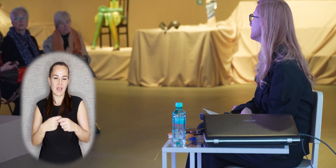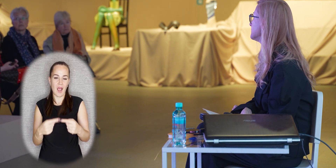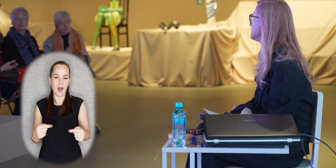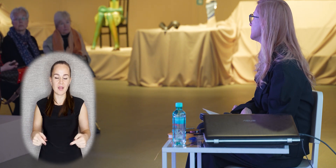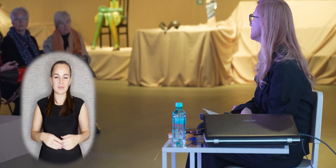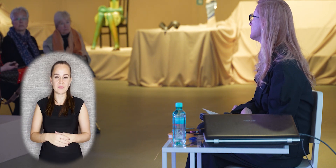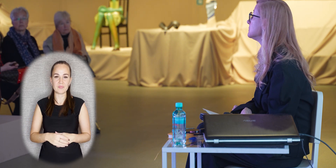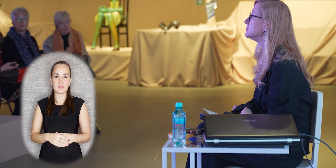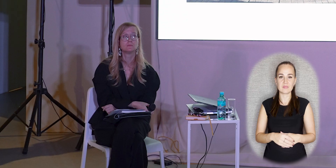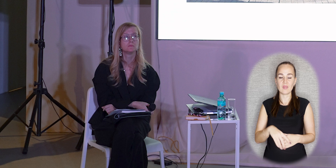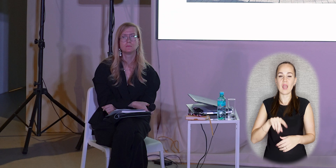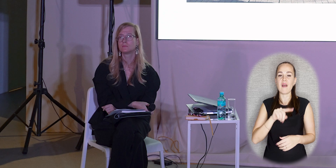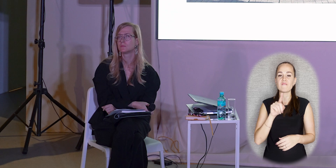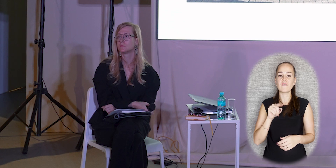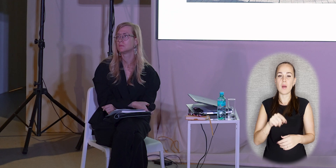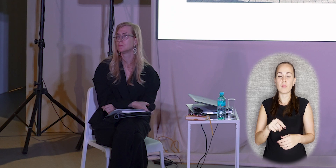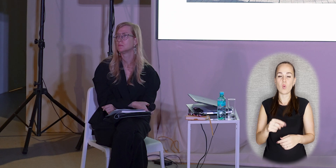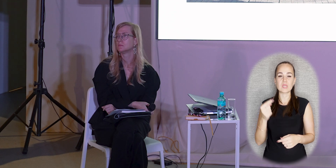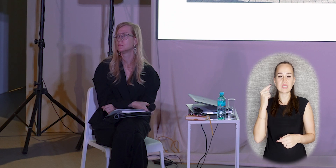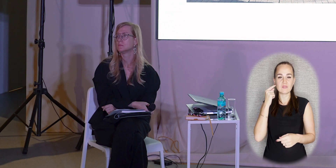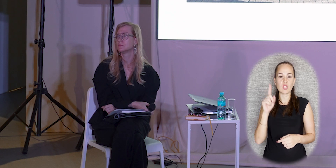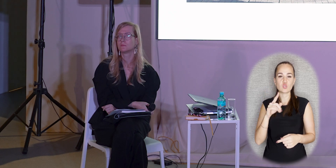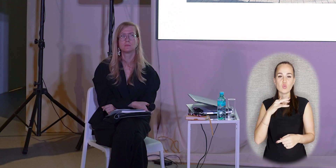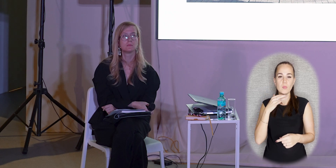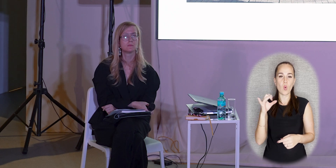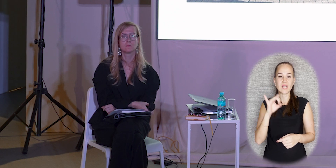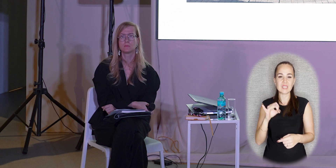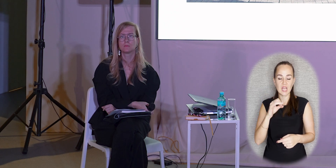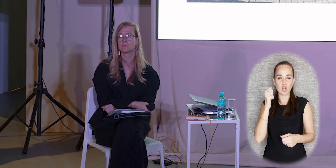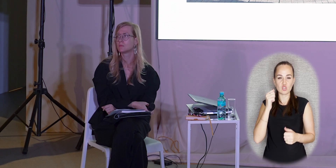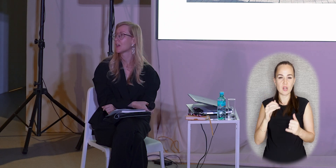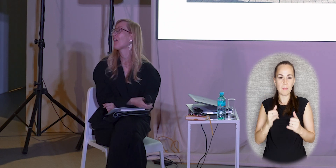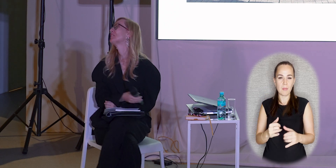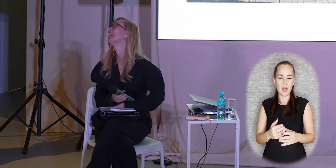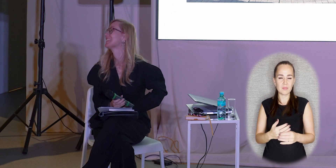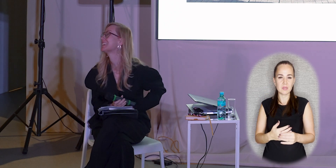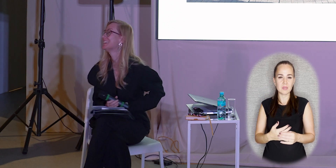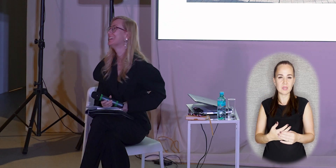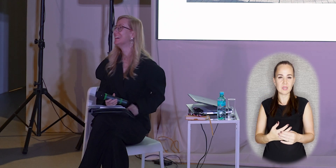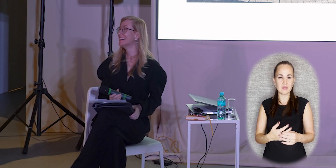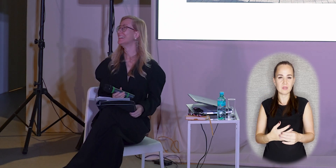У меня вопрос. Общеизвестно, что многие исторические памятники... Hello, I'm here.